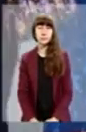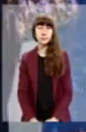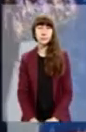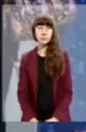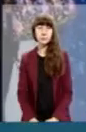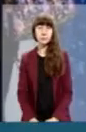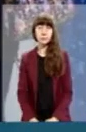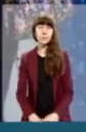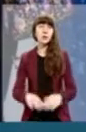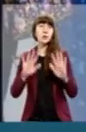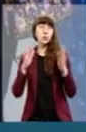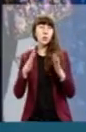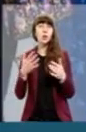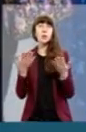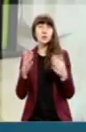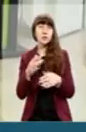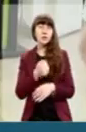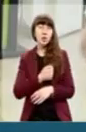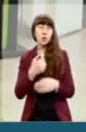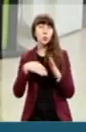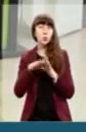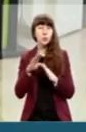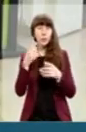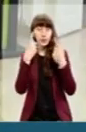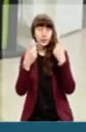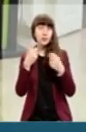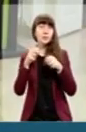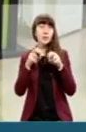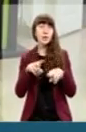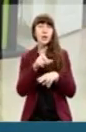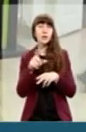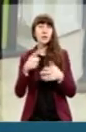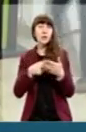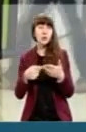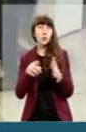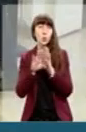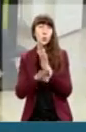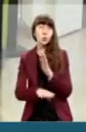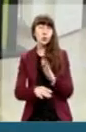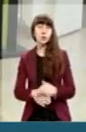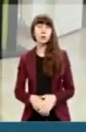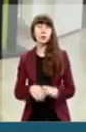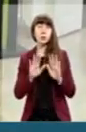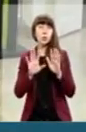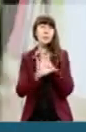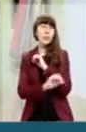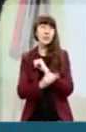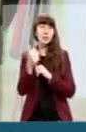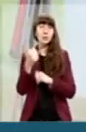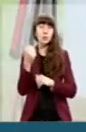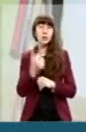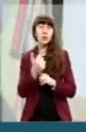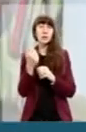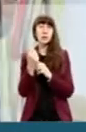Эпидемиологическая ситуация оставляет желать лучшего. По данным специалистов здравоохранения, отмечается ее ухудшение. Так, только за последнюю неделю